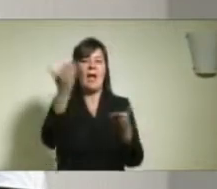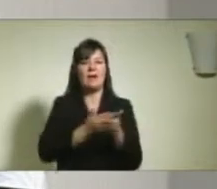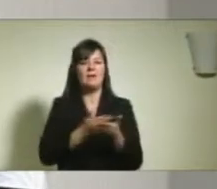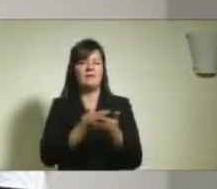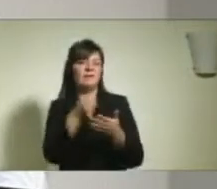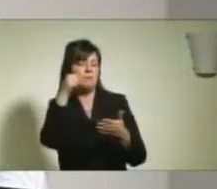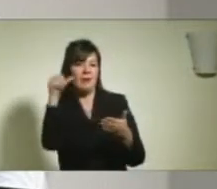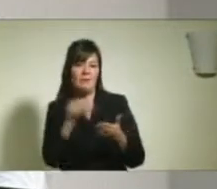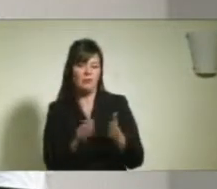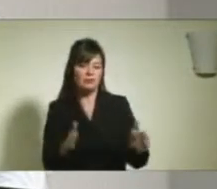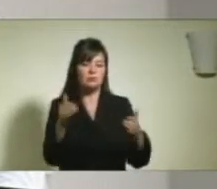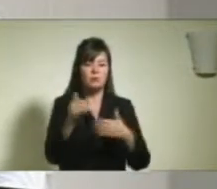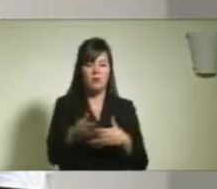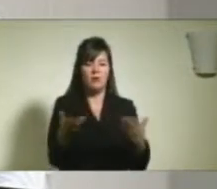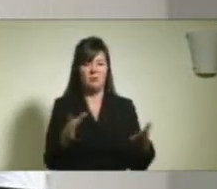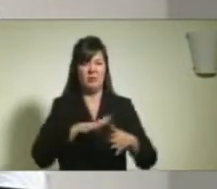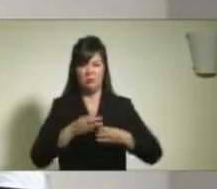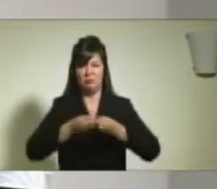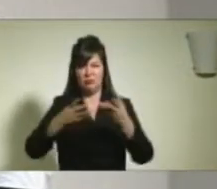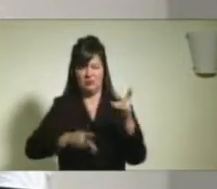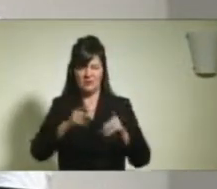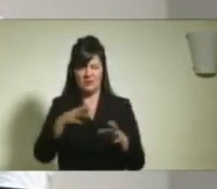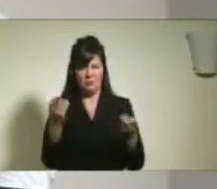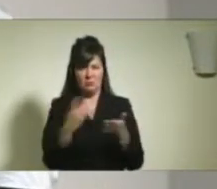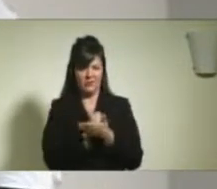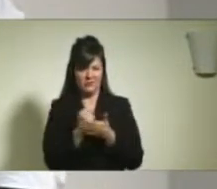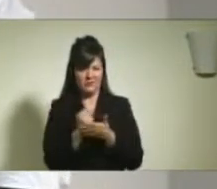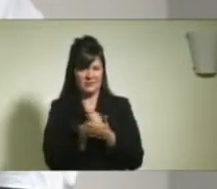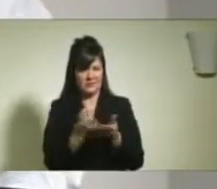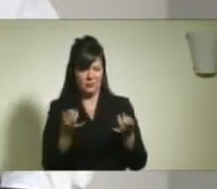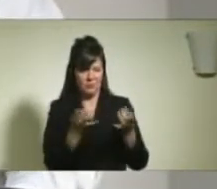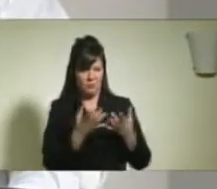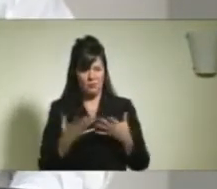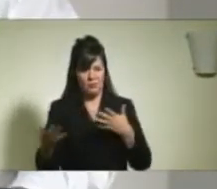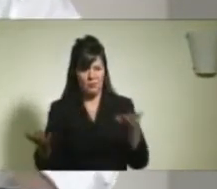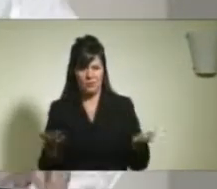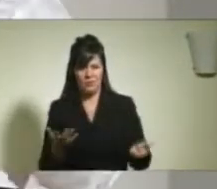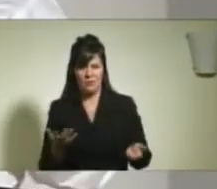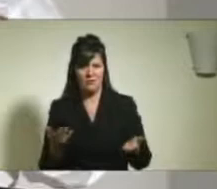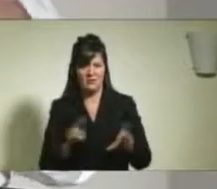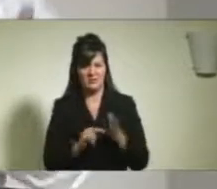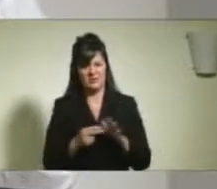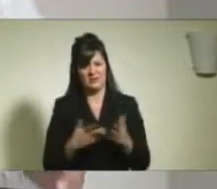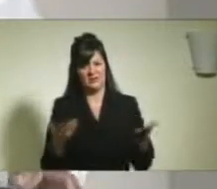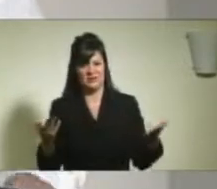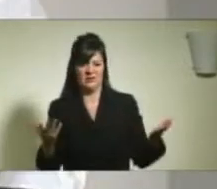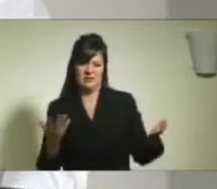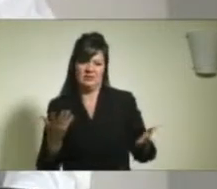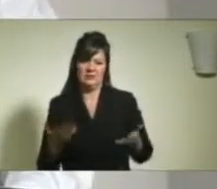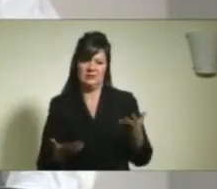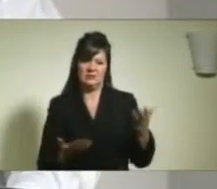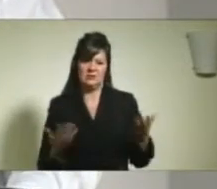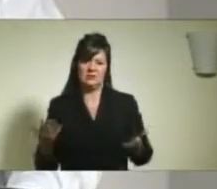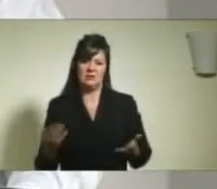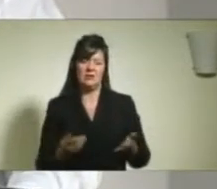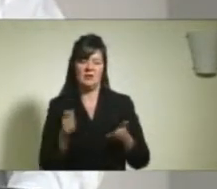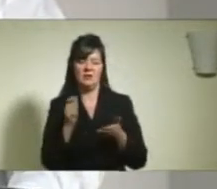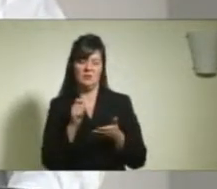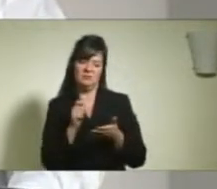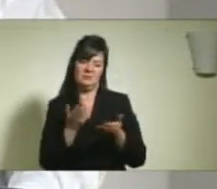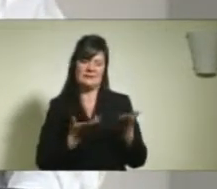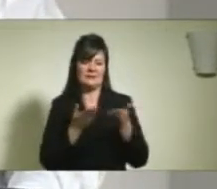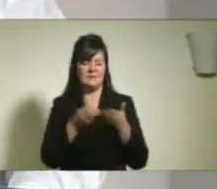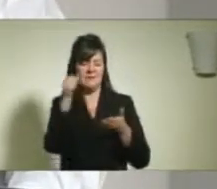le fait est que beaucoup de gens n'ont pas de carte de crédit. Et donc, ce service bancaire postal